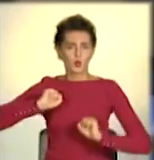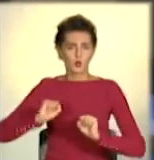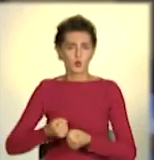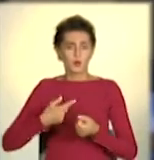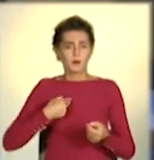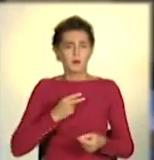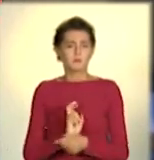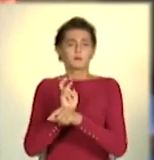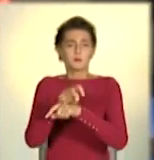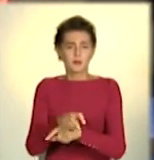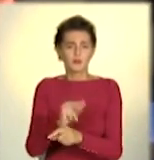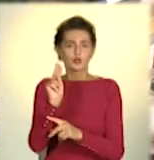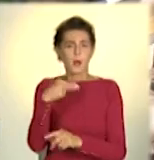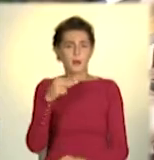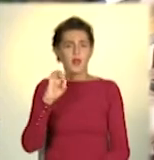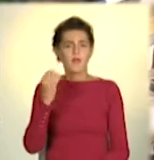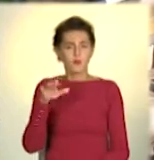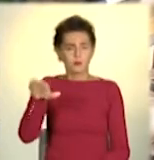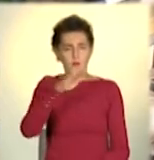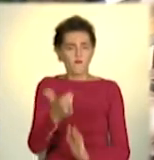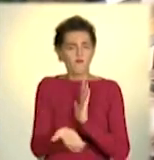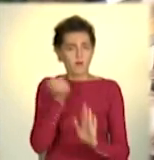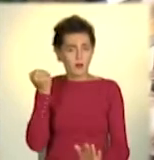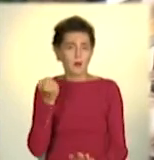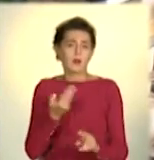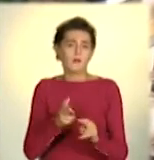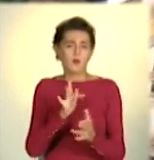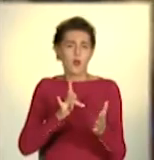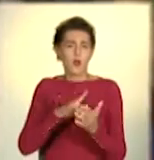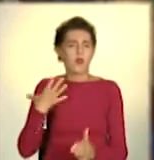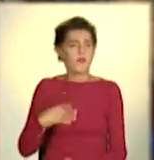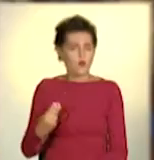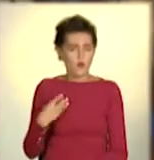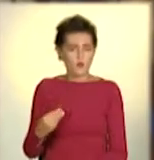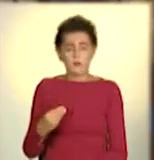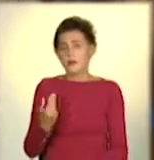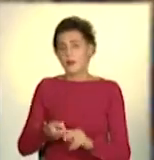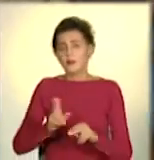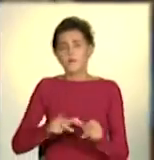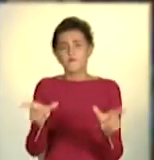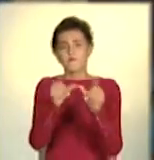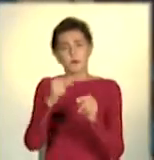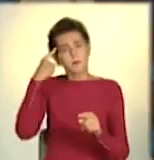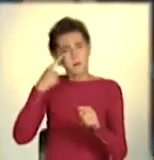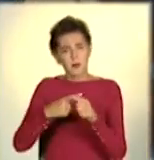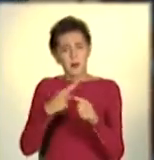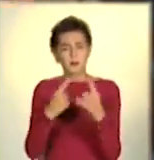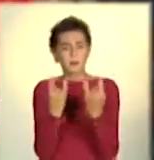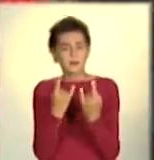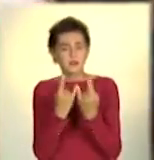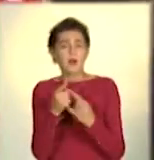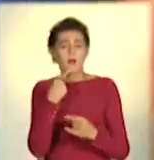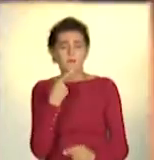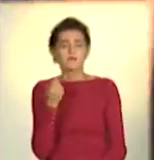бокс. Виграв чемпіонат Європи по боксу в місті Львові. Владислав і Кирило – брати-близнюки. Проте